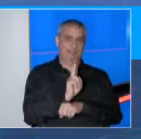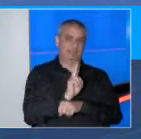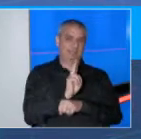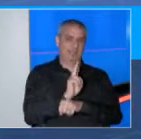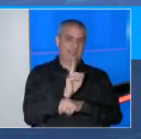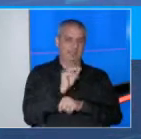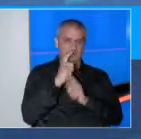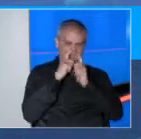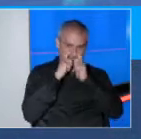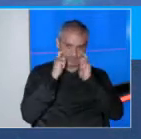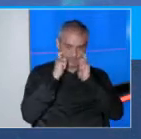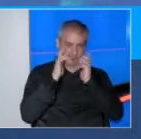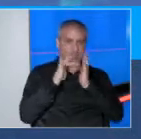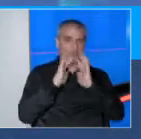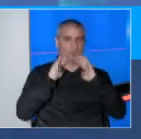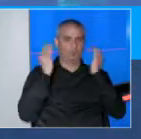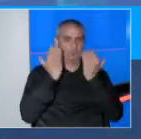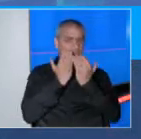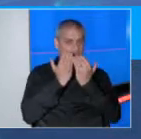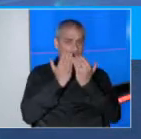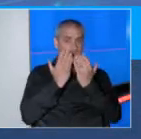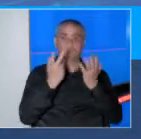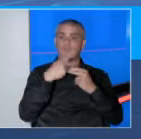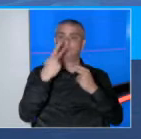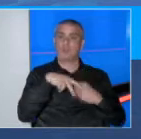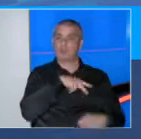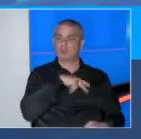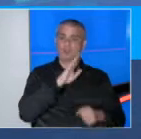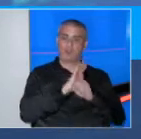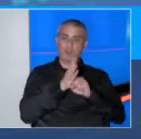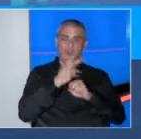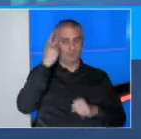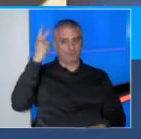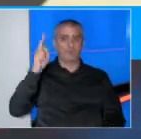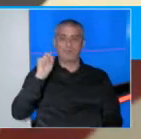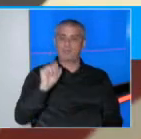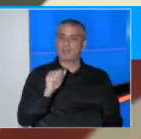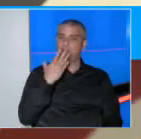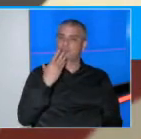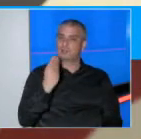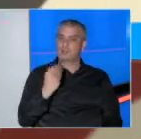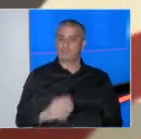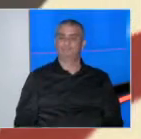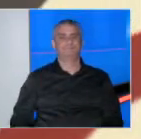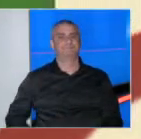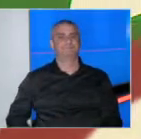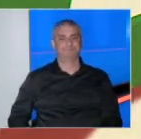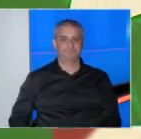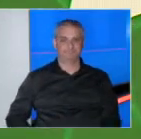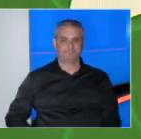וללכת עם מסכות במקומות סגורים. פרויקטור הקורונה, פרופ' נחמן אש, תודה רבה לך. תודה רבה, ערב